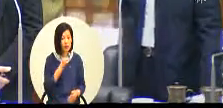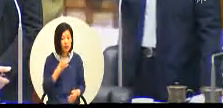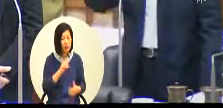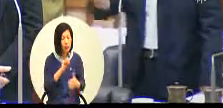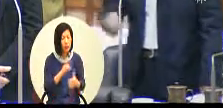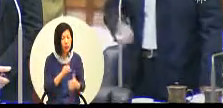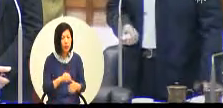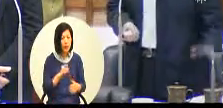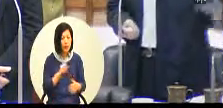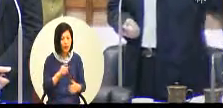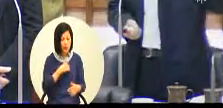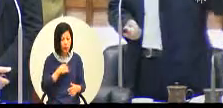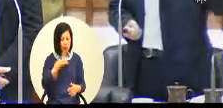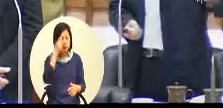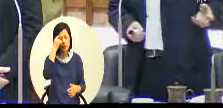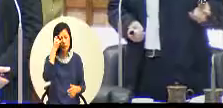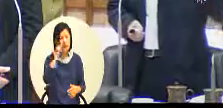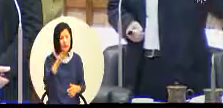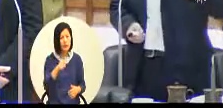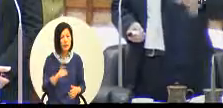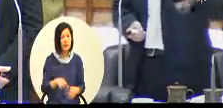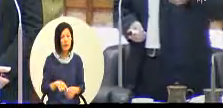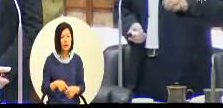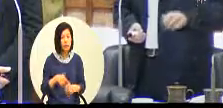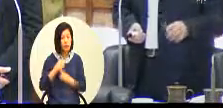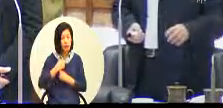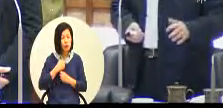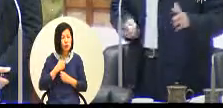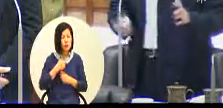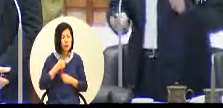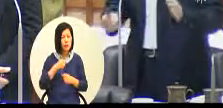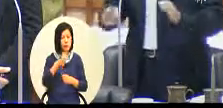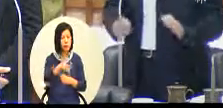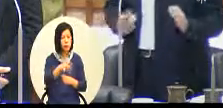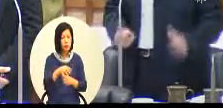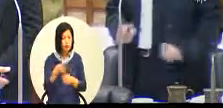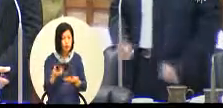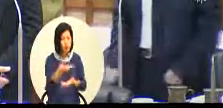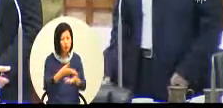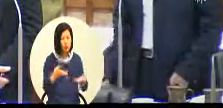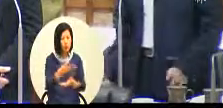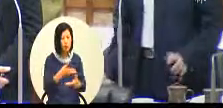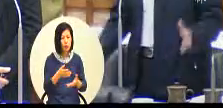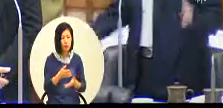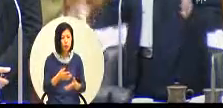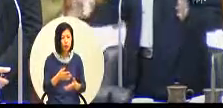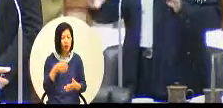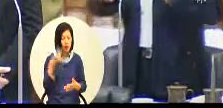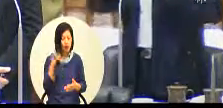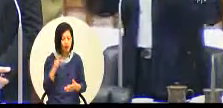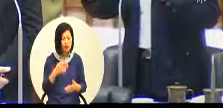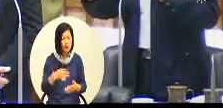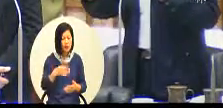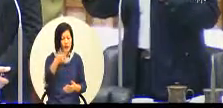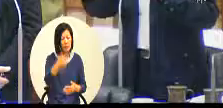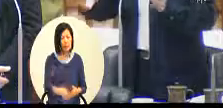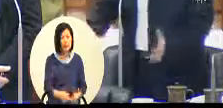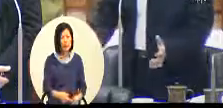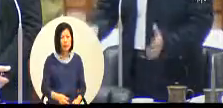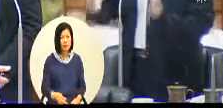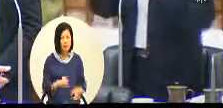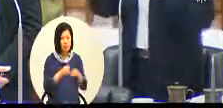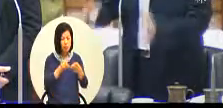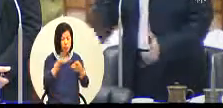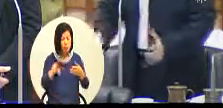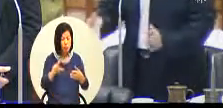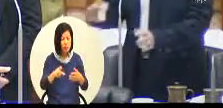我认为你也是从这个跟军方协调到一路走过来，可是这个脚步太缓慢了。你没有把一个主体的一个规